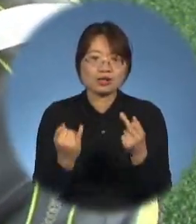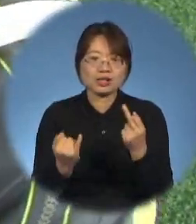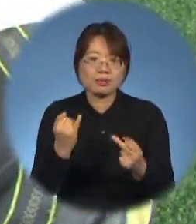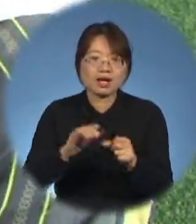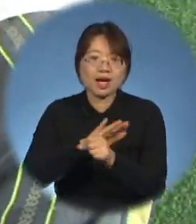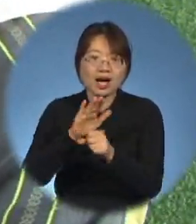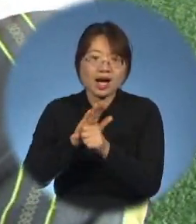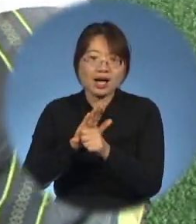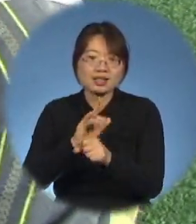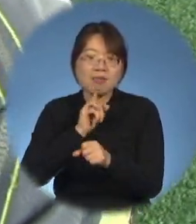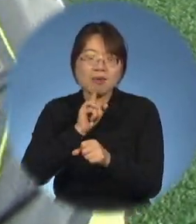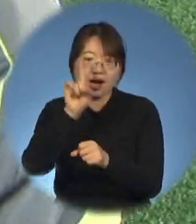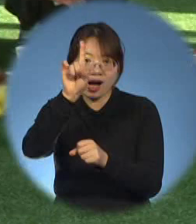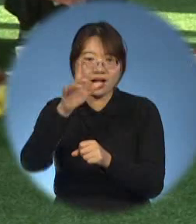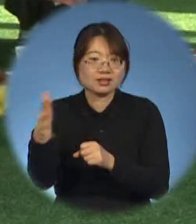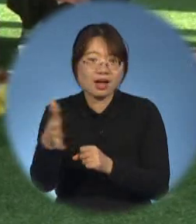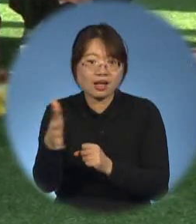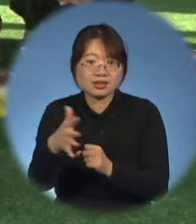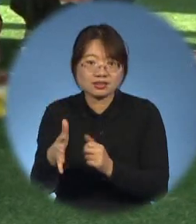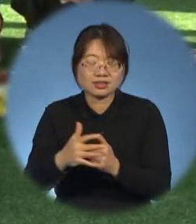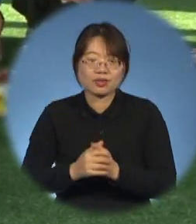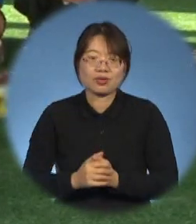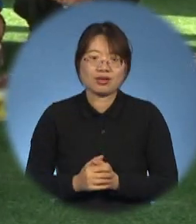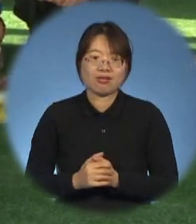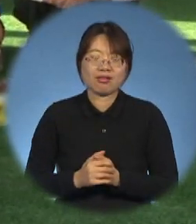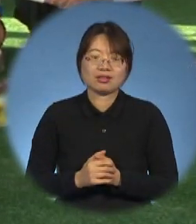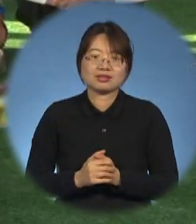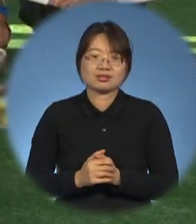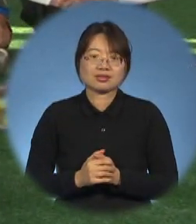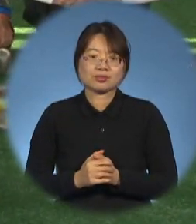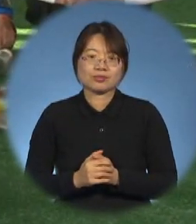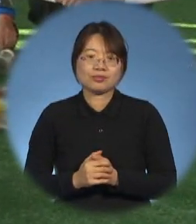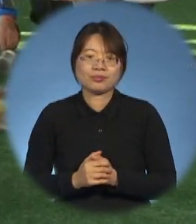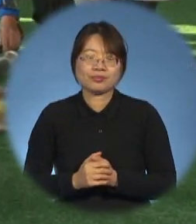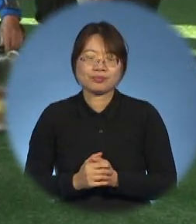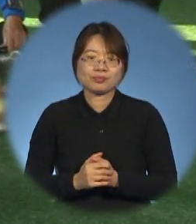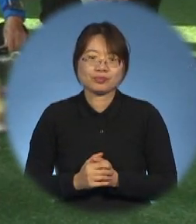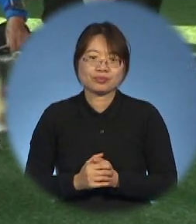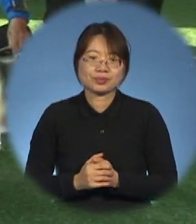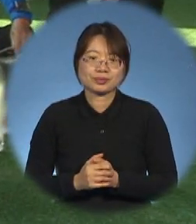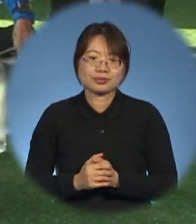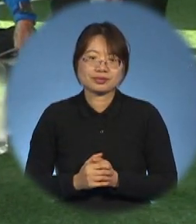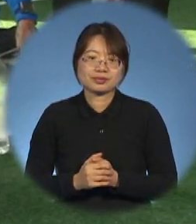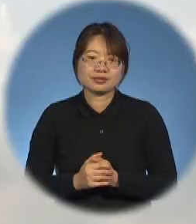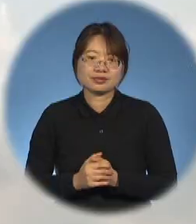하하 나중에 한번 안 했어 아 oo 아 아 으